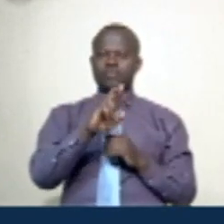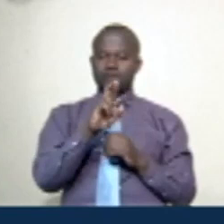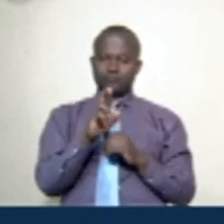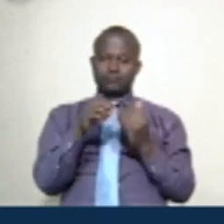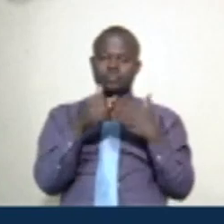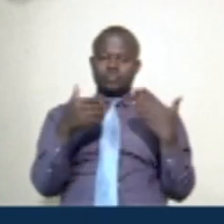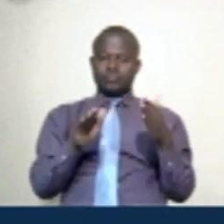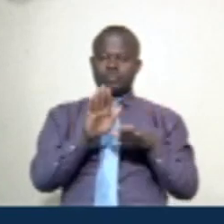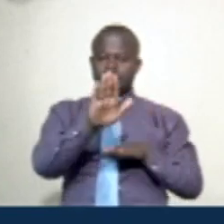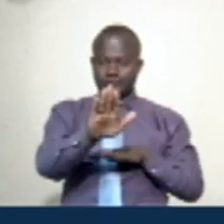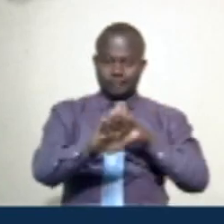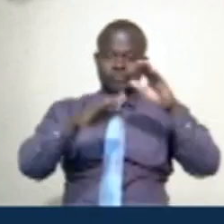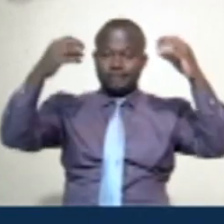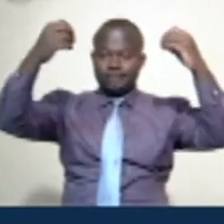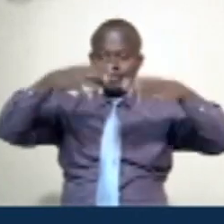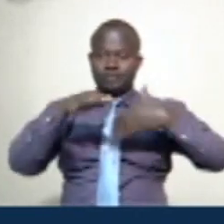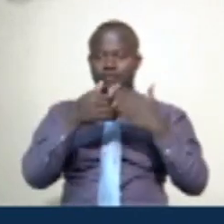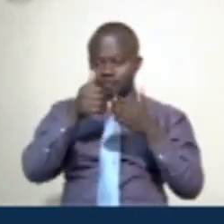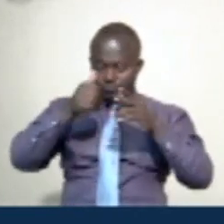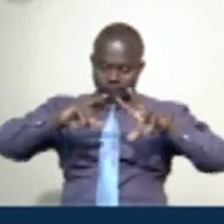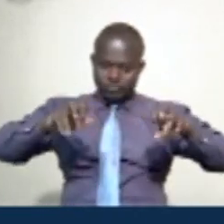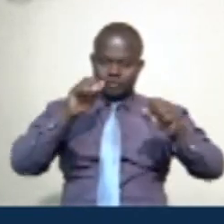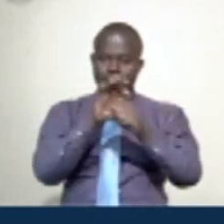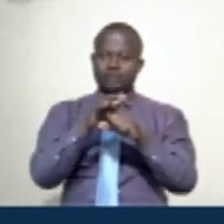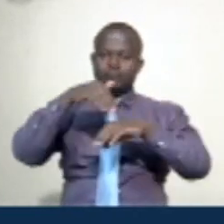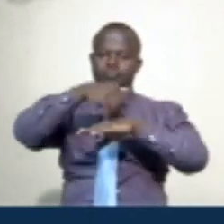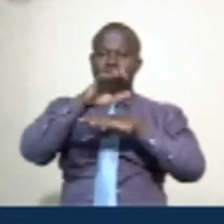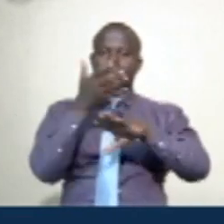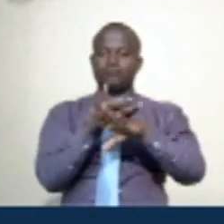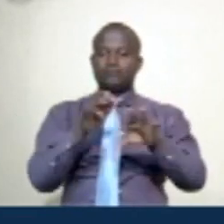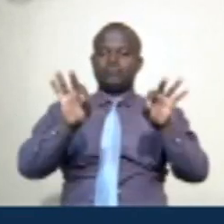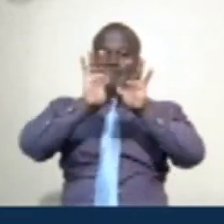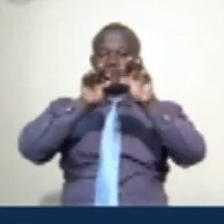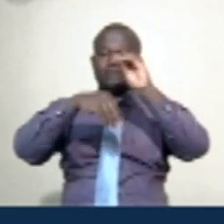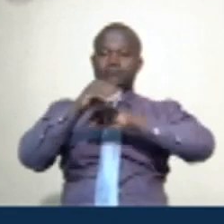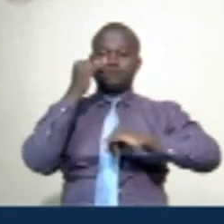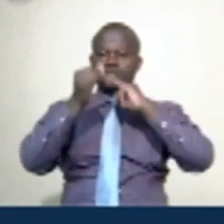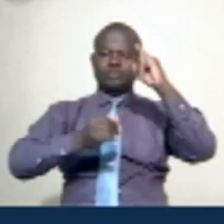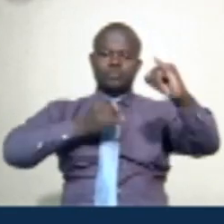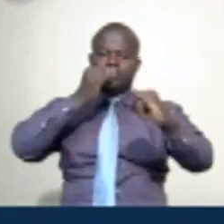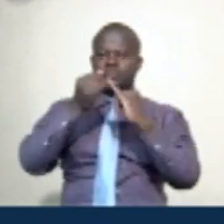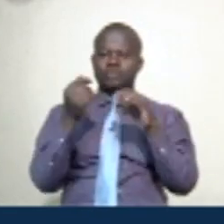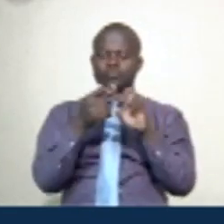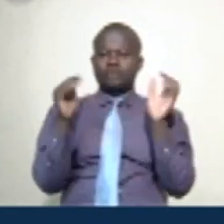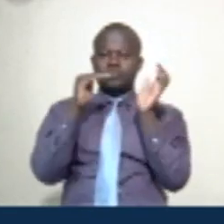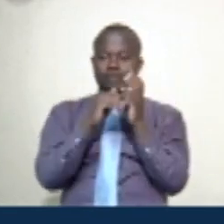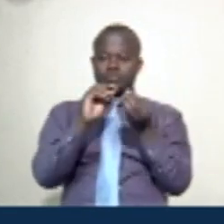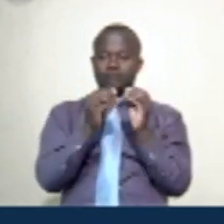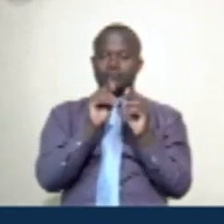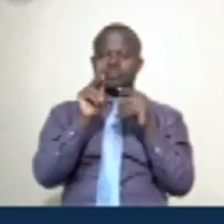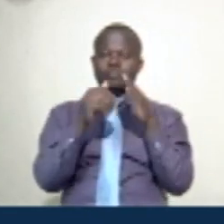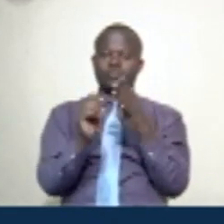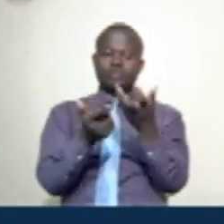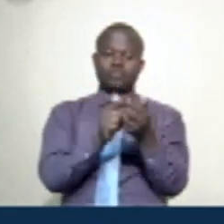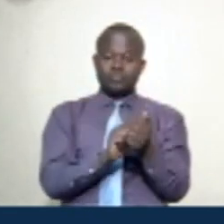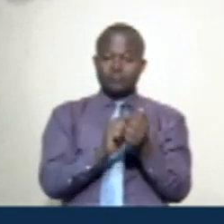tumaze gutera intambwe igaragara. Tugenzura cyane abohereza amabuye ku isoko mpuzamahanga kandi imibare yabo